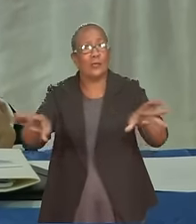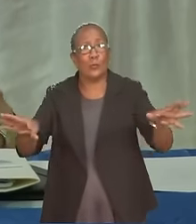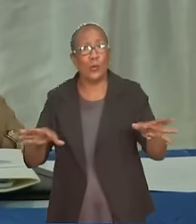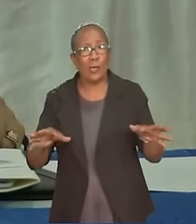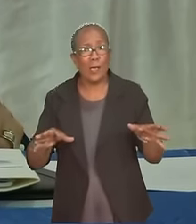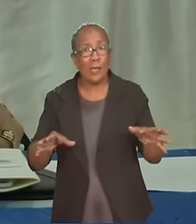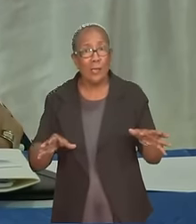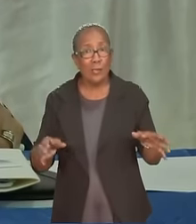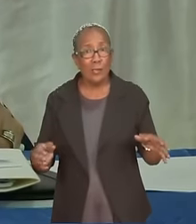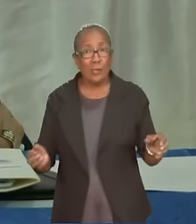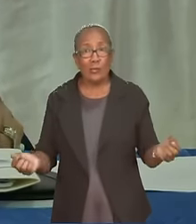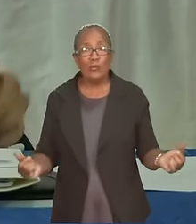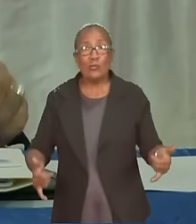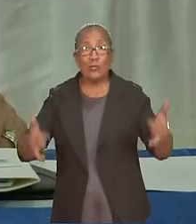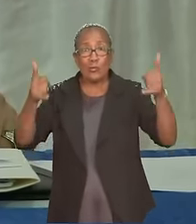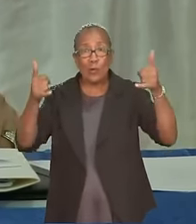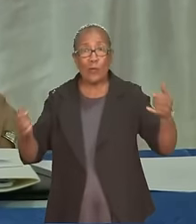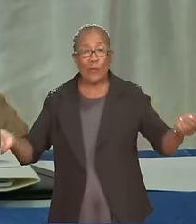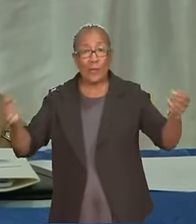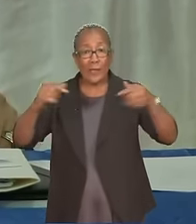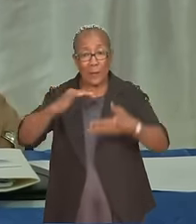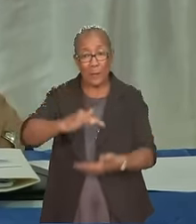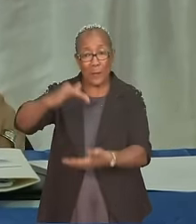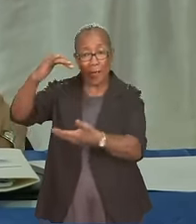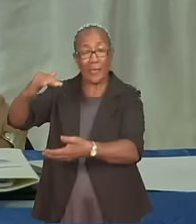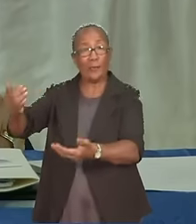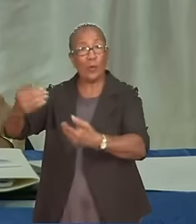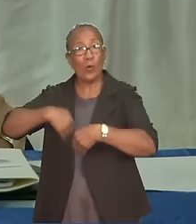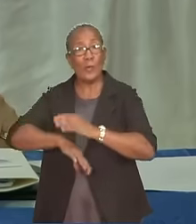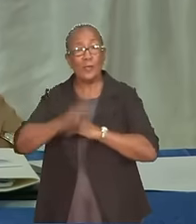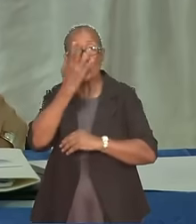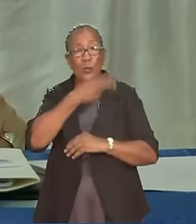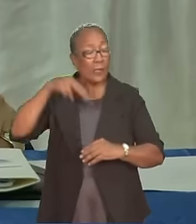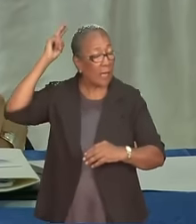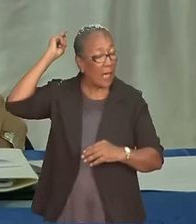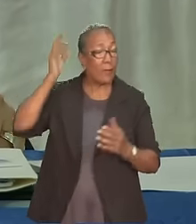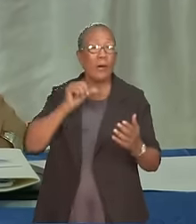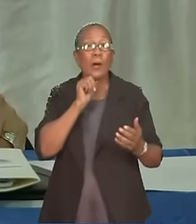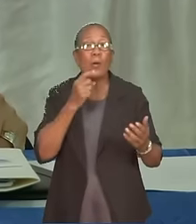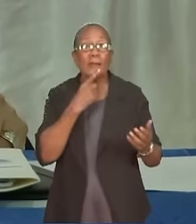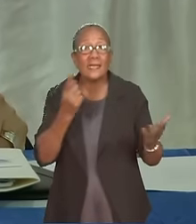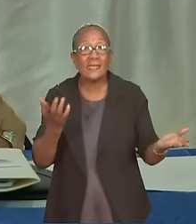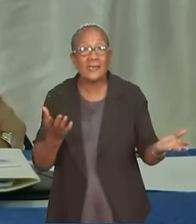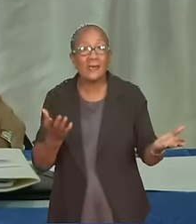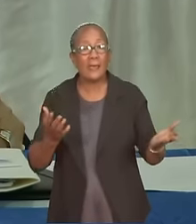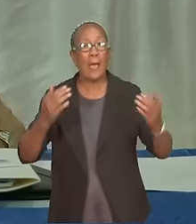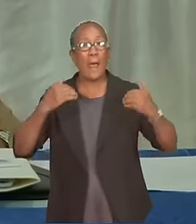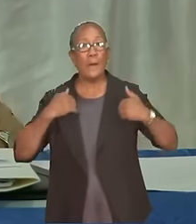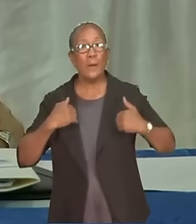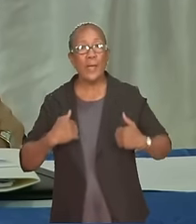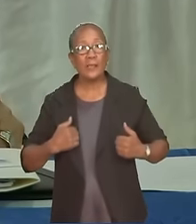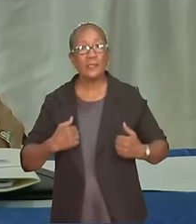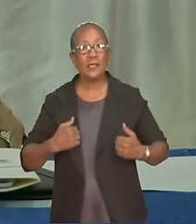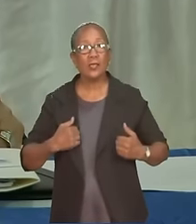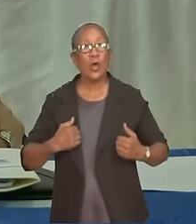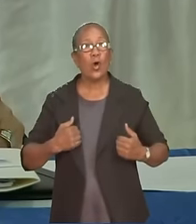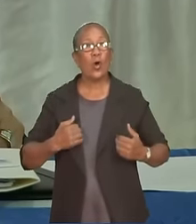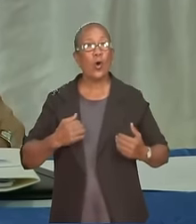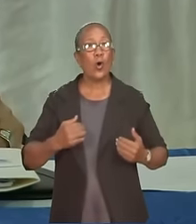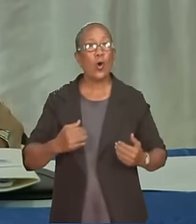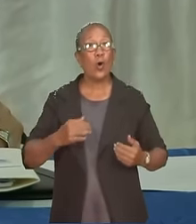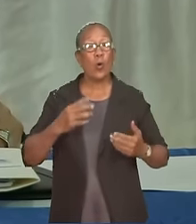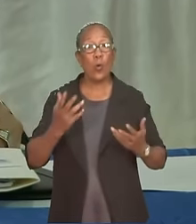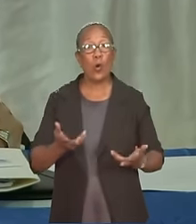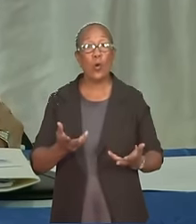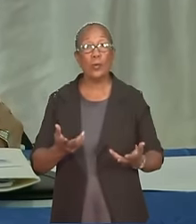pakketten? Een paar, ja. Wat bleek? Mensen brengen gewone goederen waarvoor je hoge